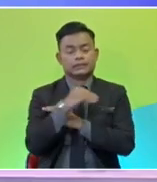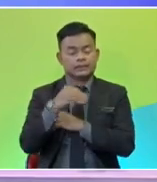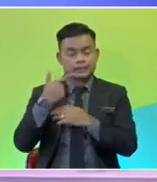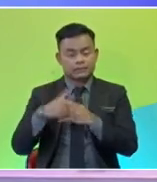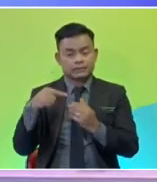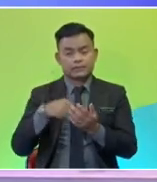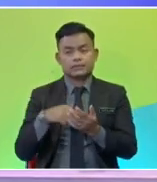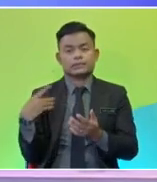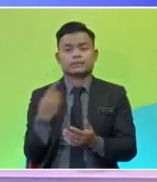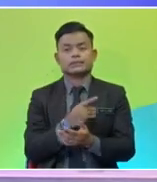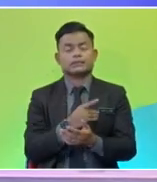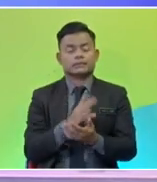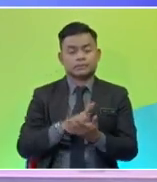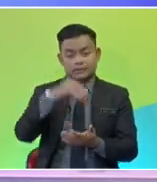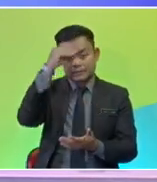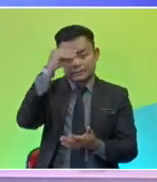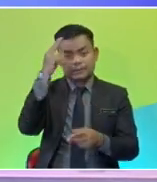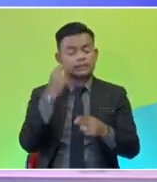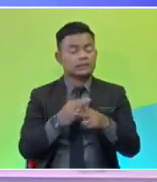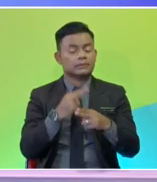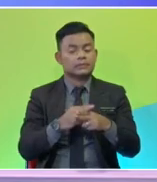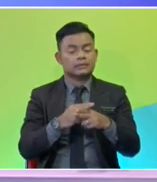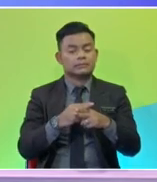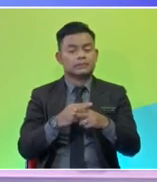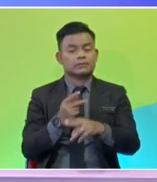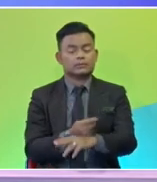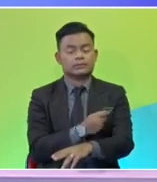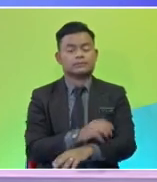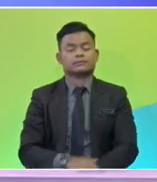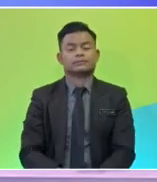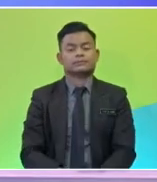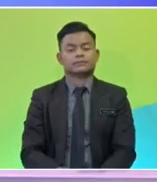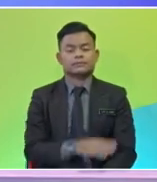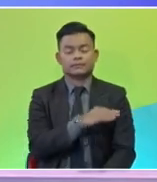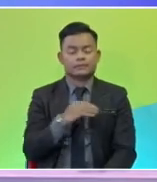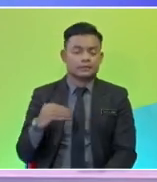namun tulang dan sebagainya para penuntut jangan kemana-mana